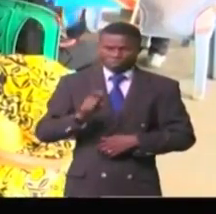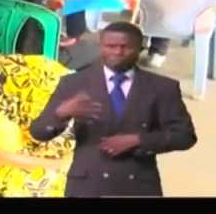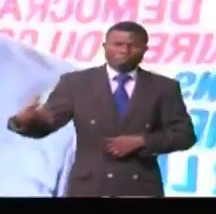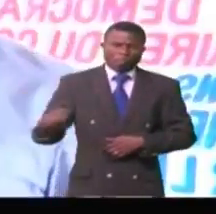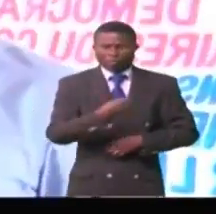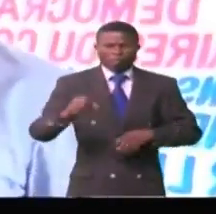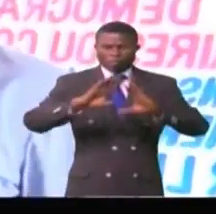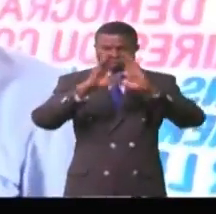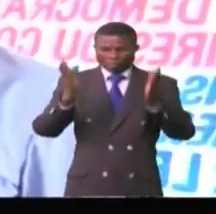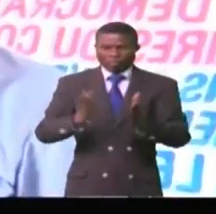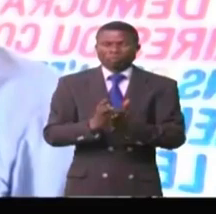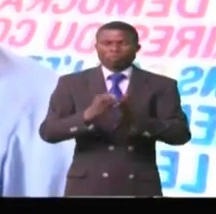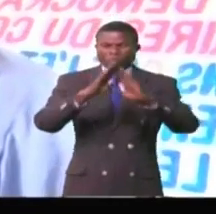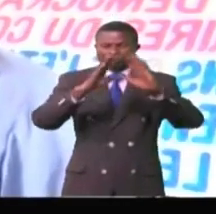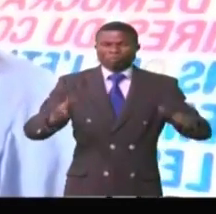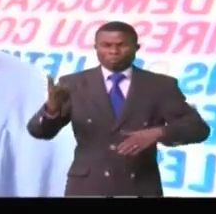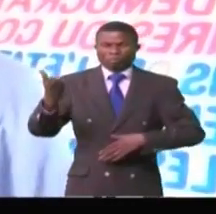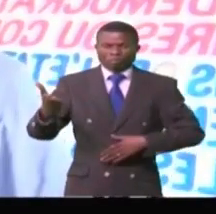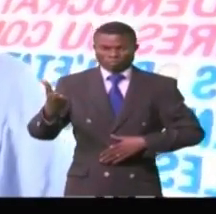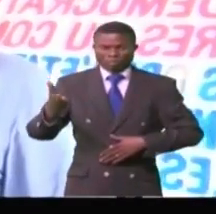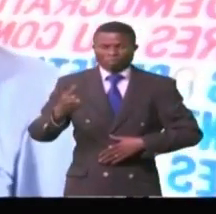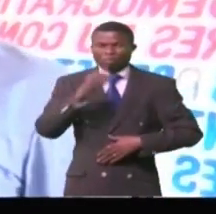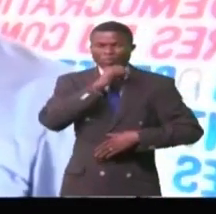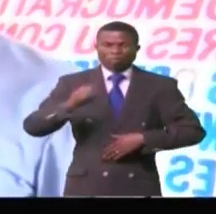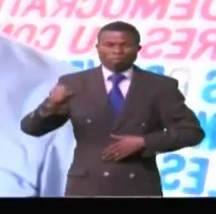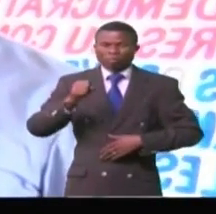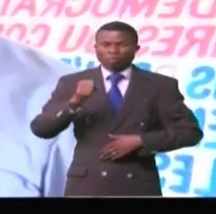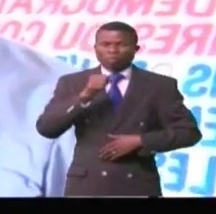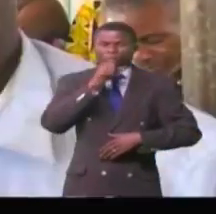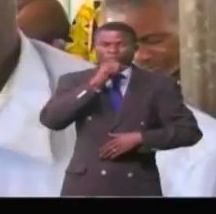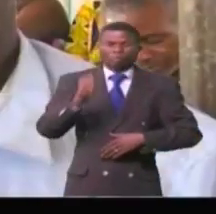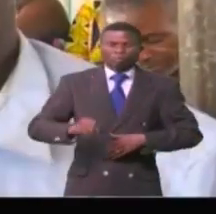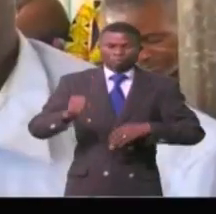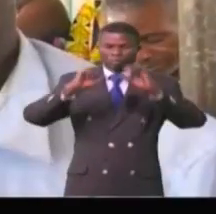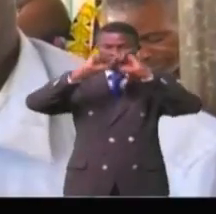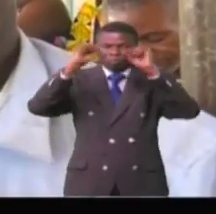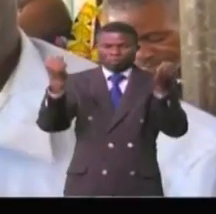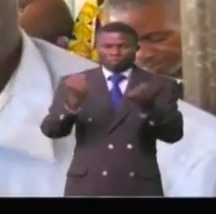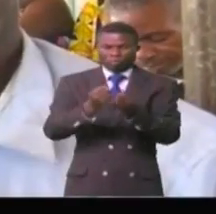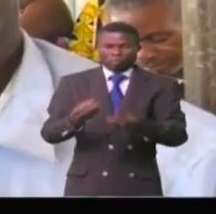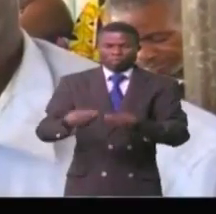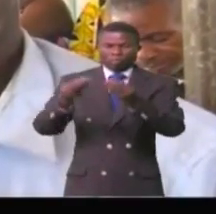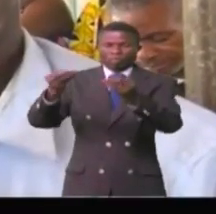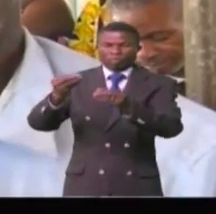récupérer toutes ses résidences de l'ex-Socider. Celle-ci brandit aux